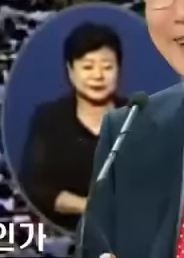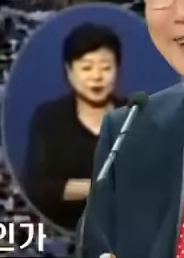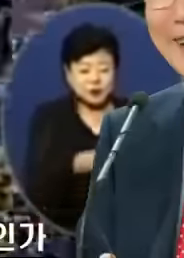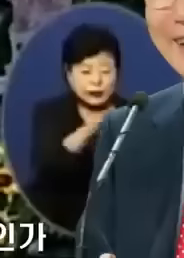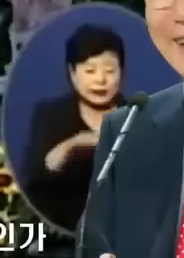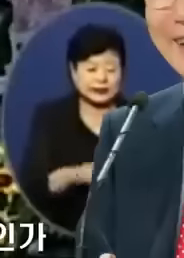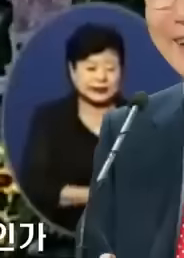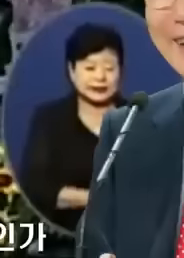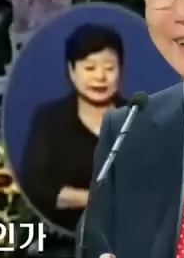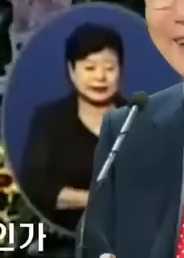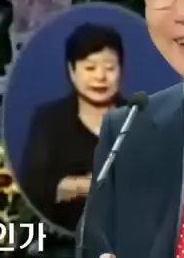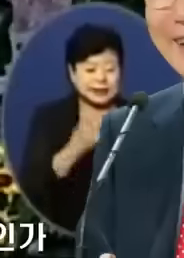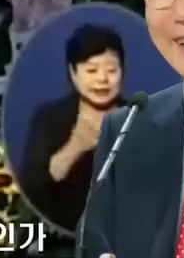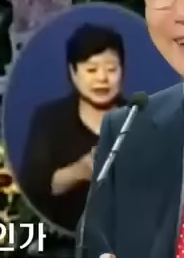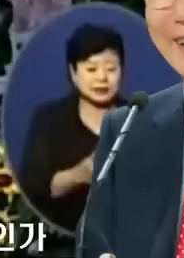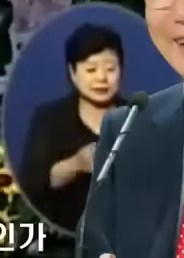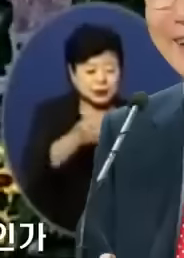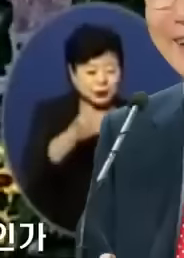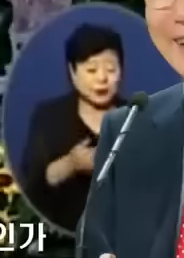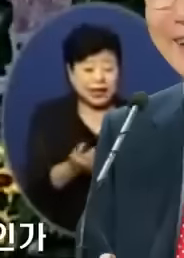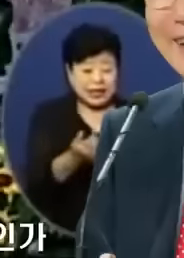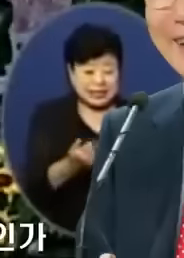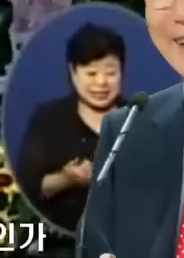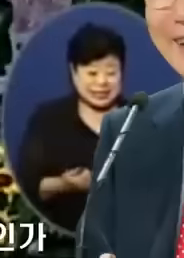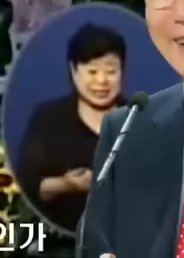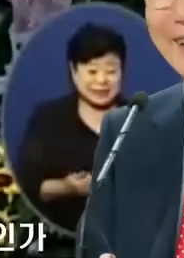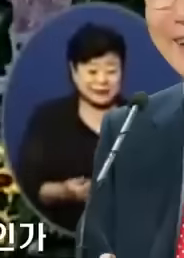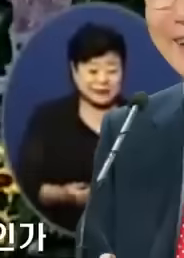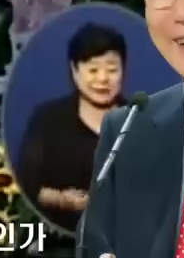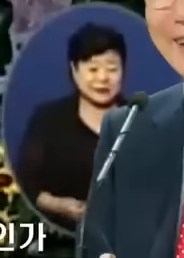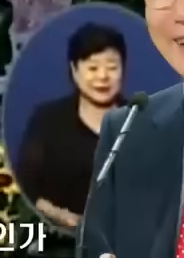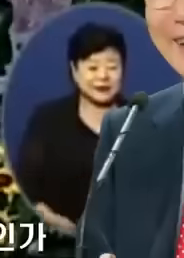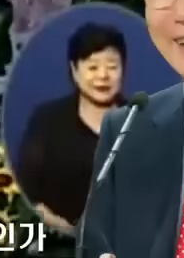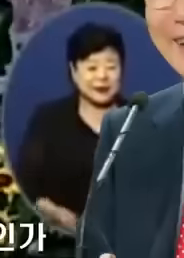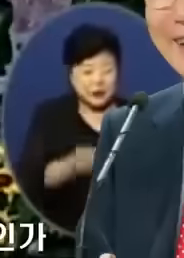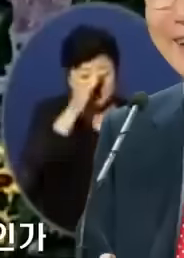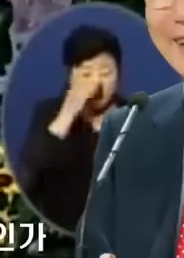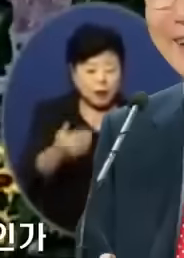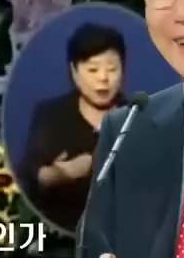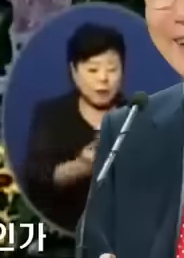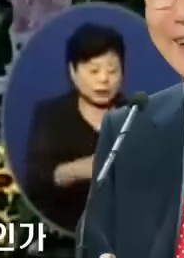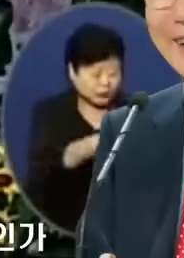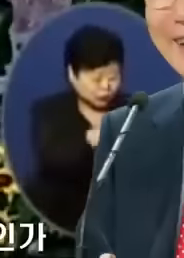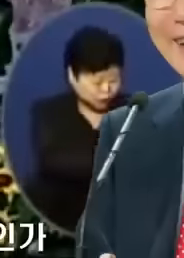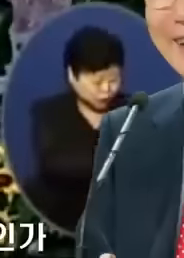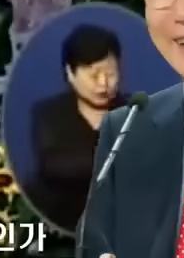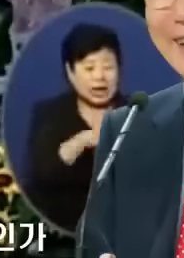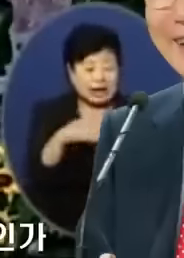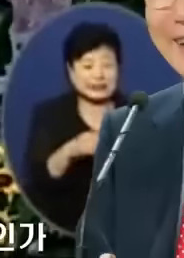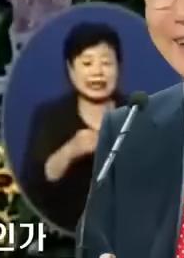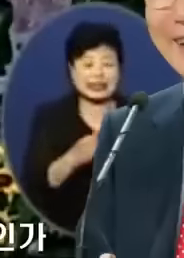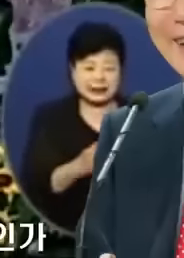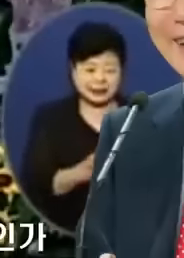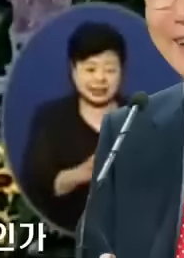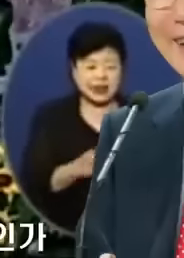우리 예수님을 통해 이미 예방접종을 맞았기 때문에 어떤